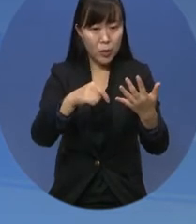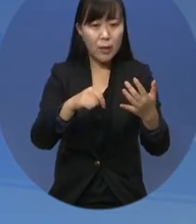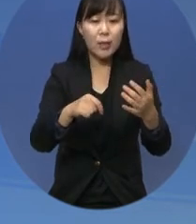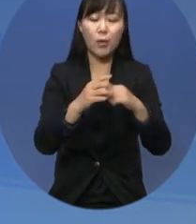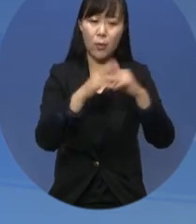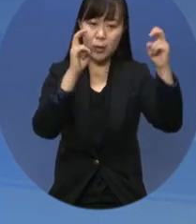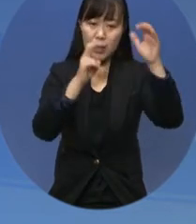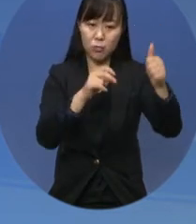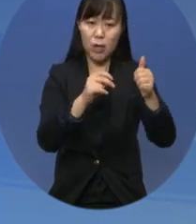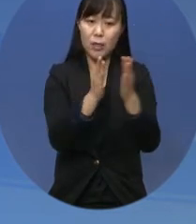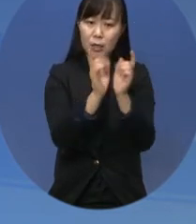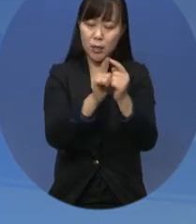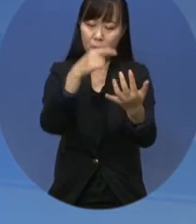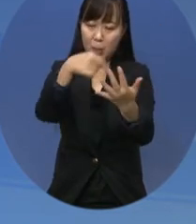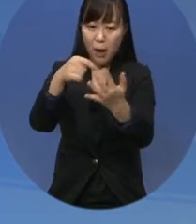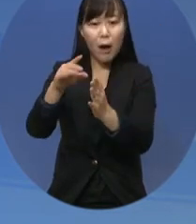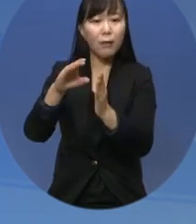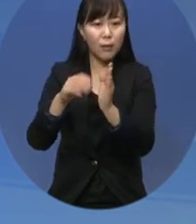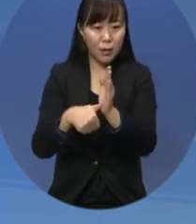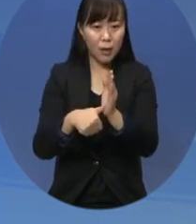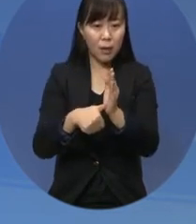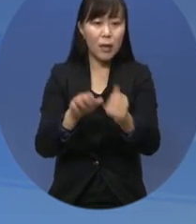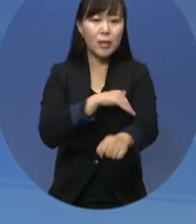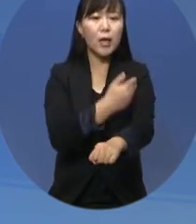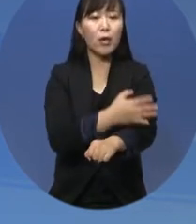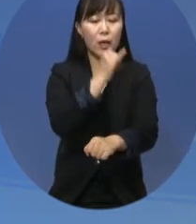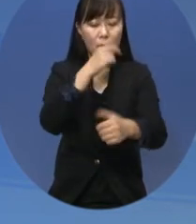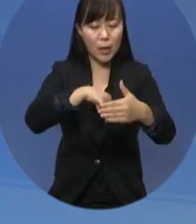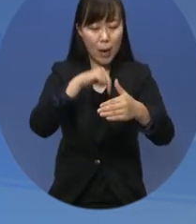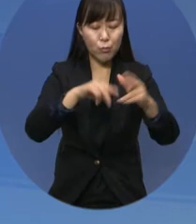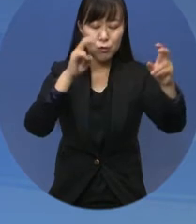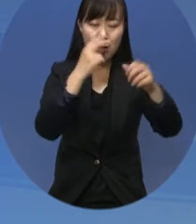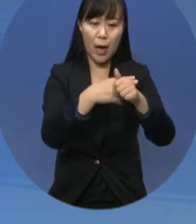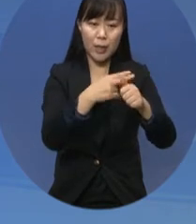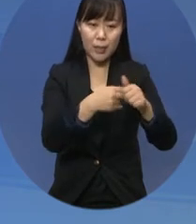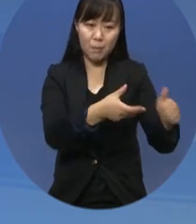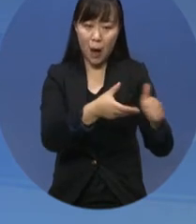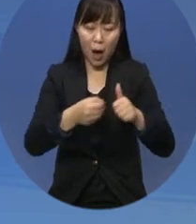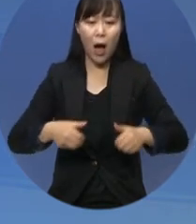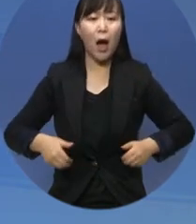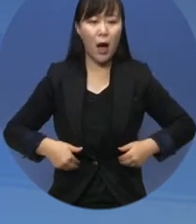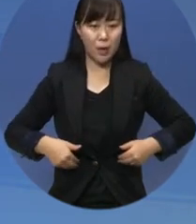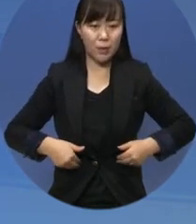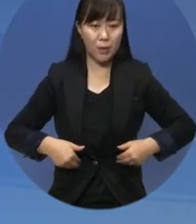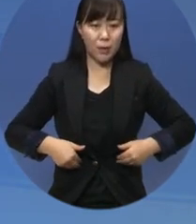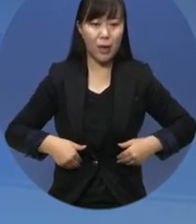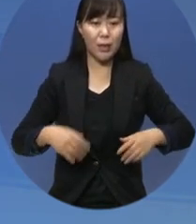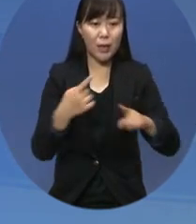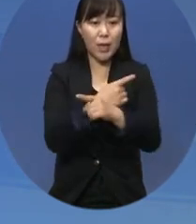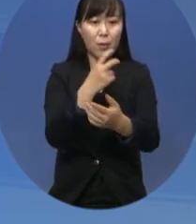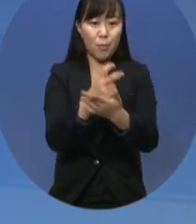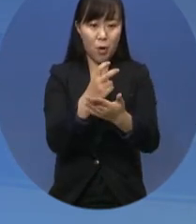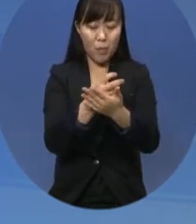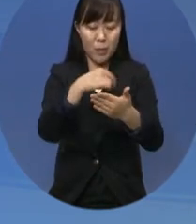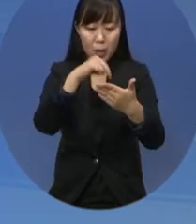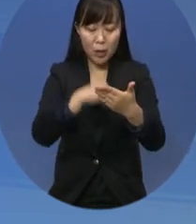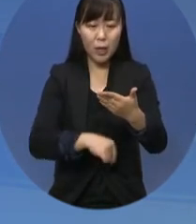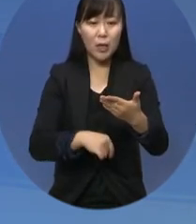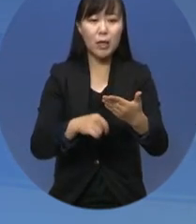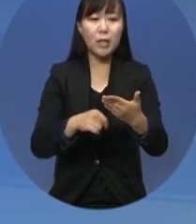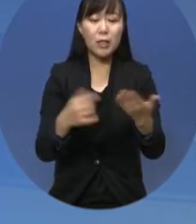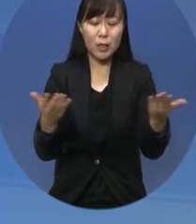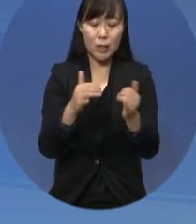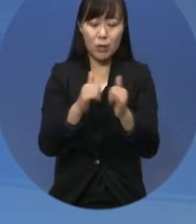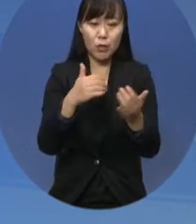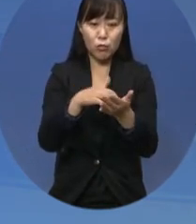사업주가 자체적으로 실시하는 경우 자격을 갖춘 내부 강사를 활용하도록 하는 개정법의 적용 대상을 상시 근로자